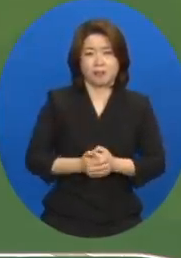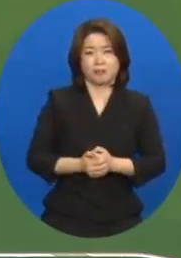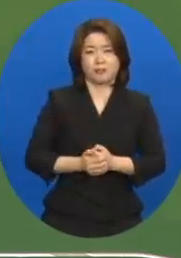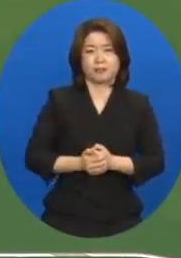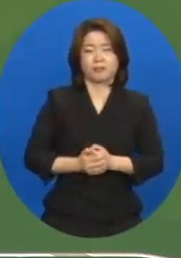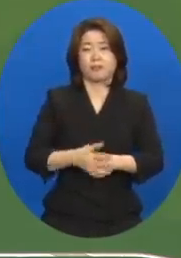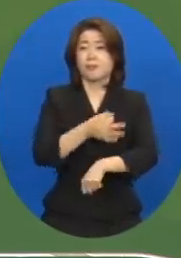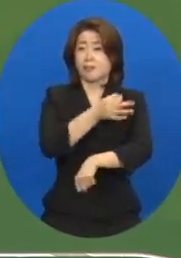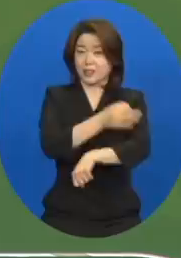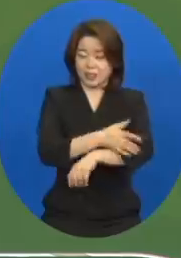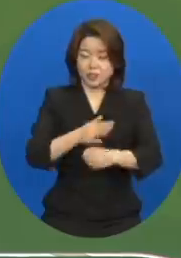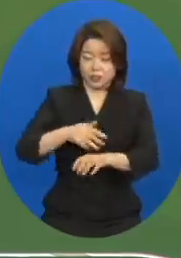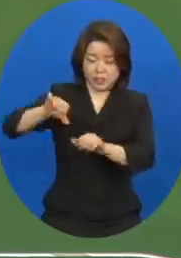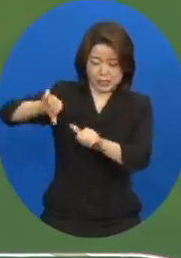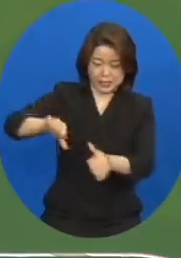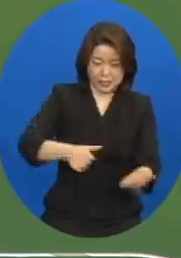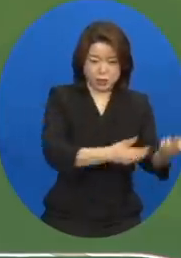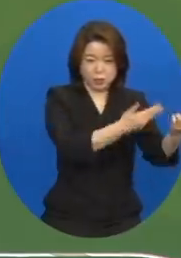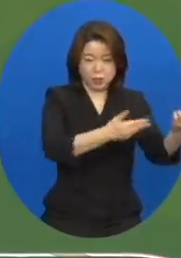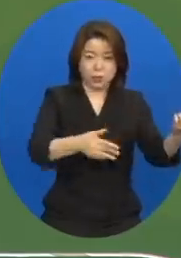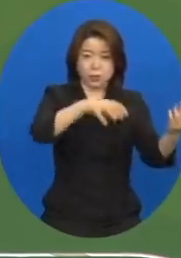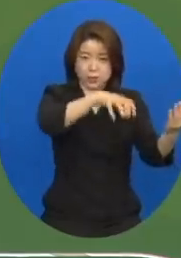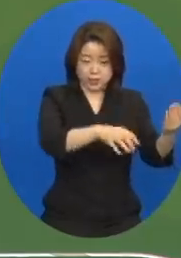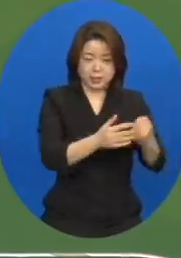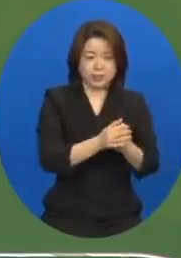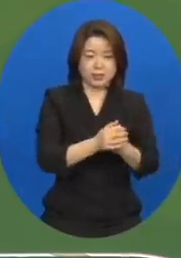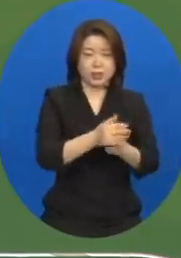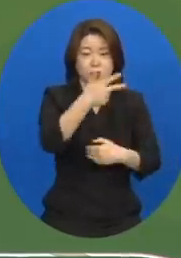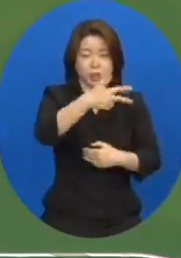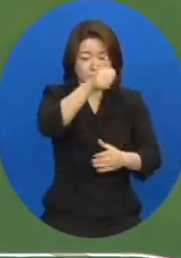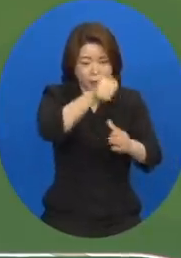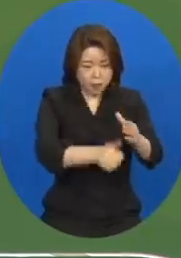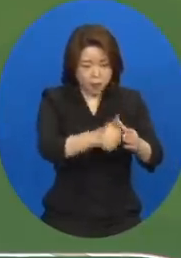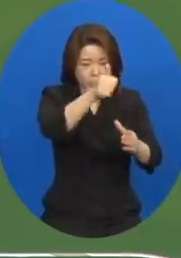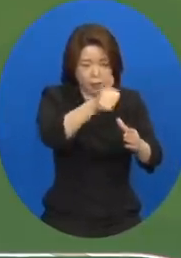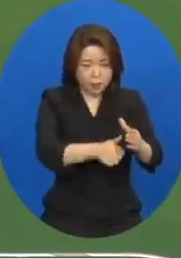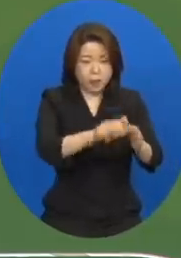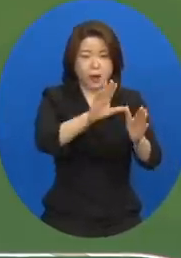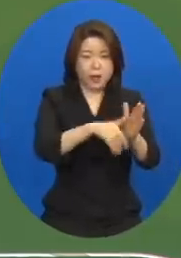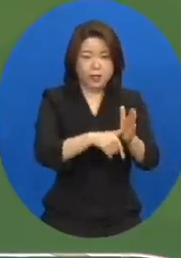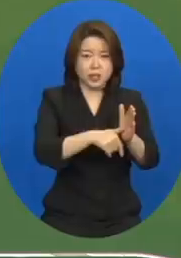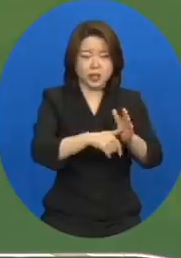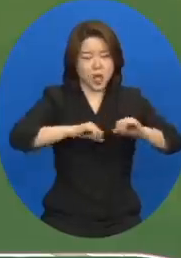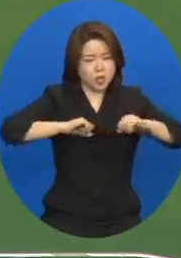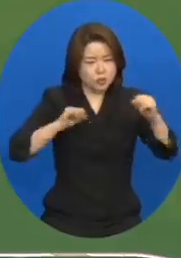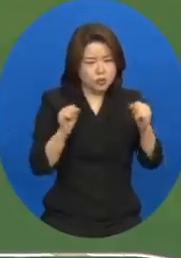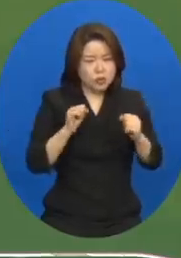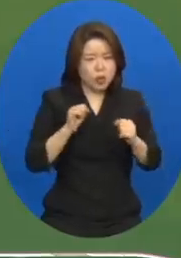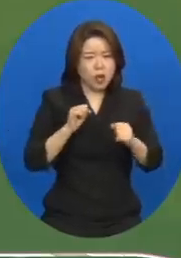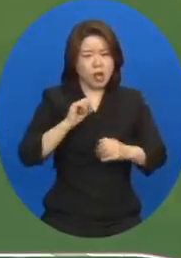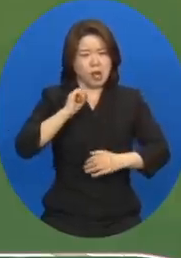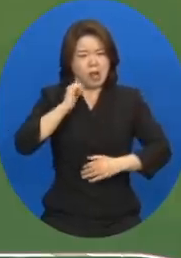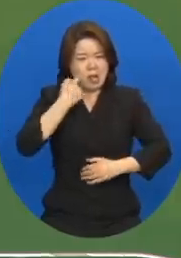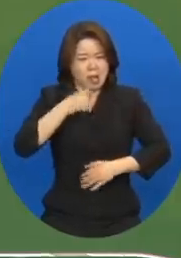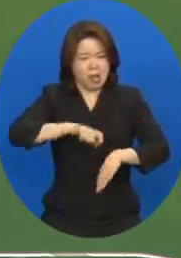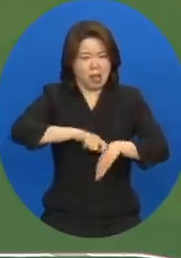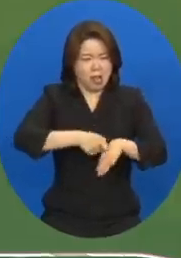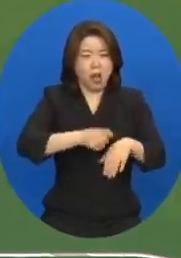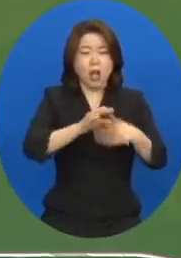단순히 요단강 가서 일곱 번 목욕하는 것도 순종할 때는 이런 어려움이 있다면, 지금